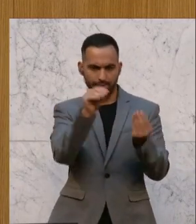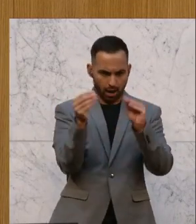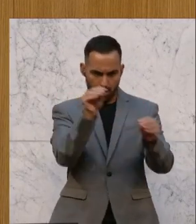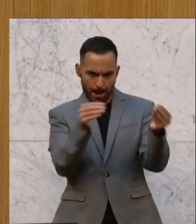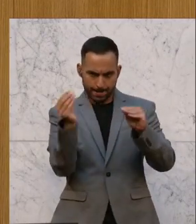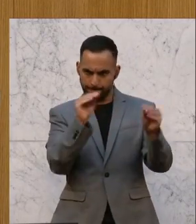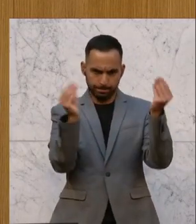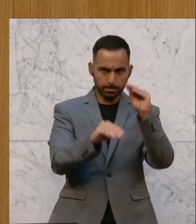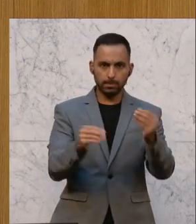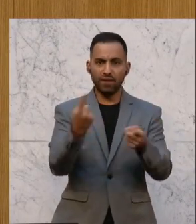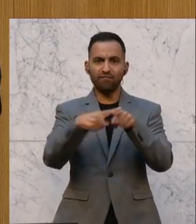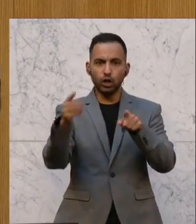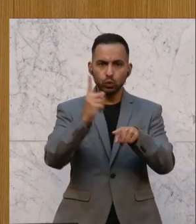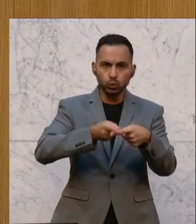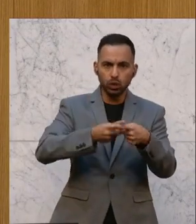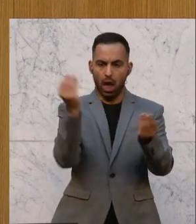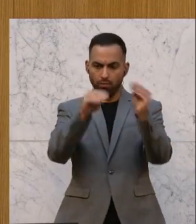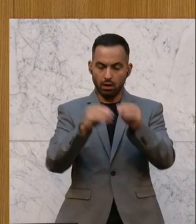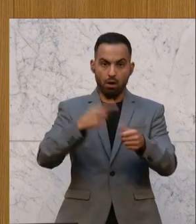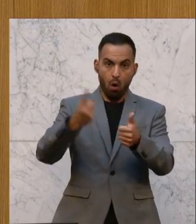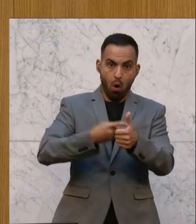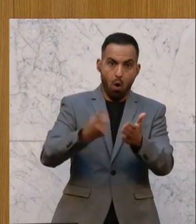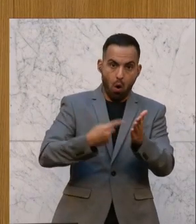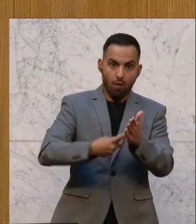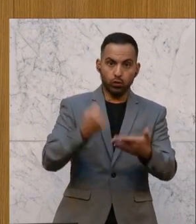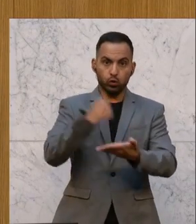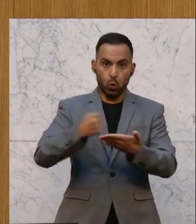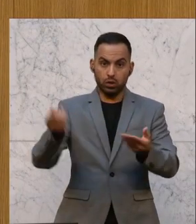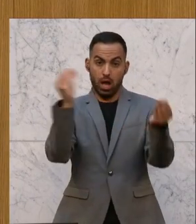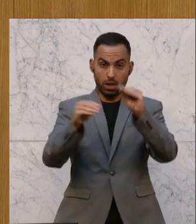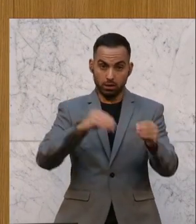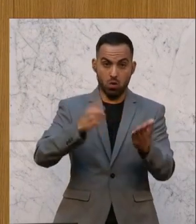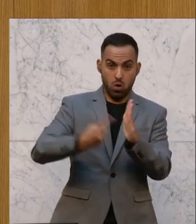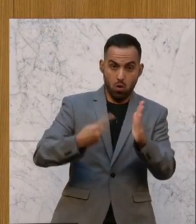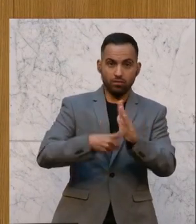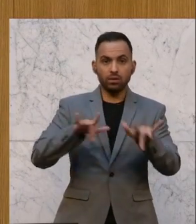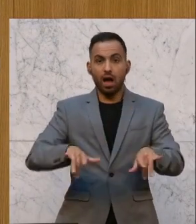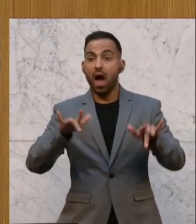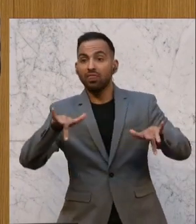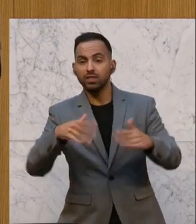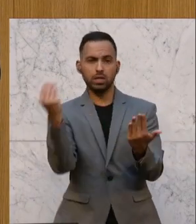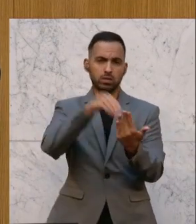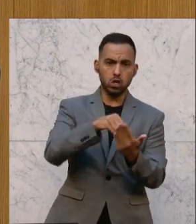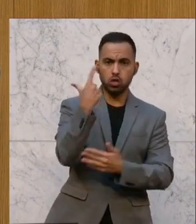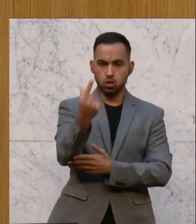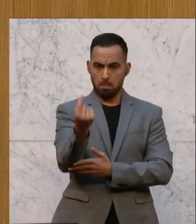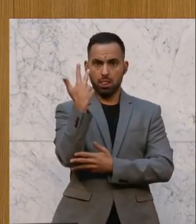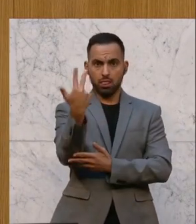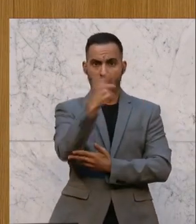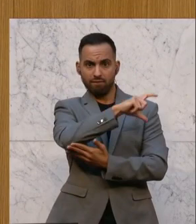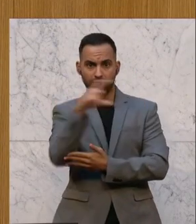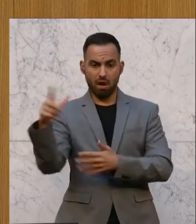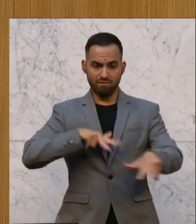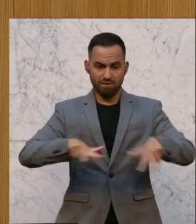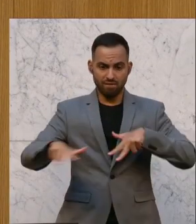mehrmaliges Eintragen von Fehlstunden, mehrmaliges Eintragen von Zeugnissen, mehrmalige Erfassung von Anwesenheiten, doppelte und dreifache Bearbeitung